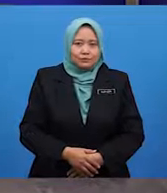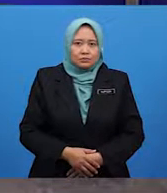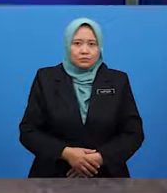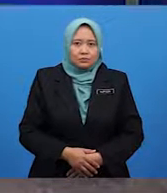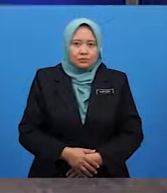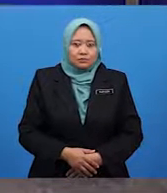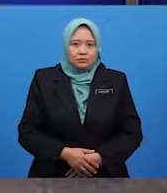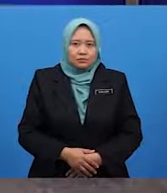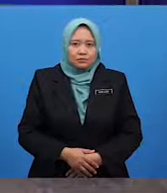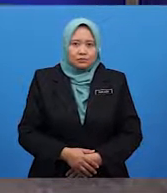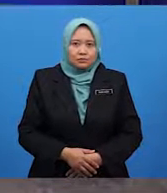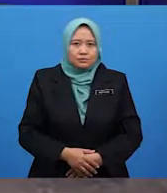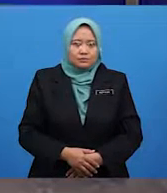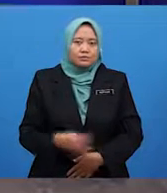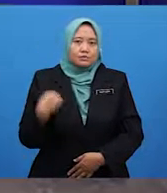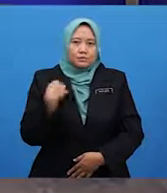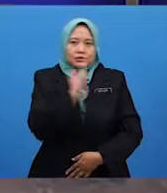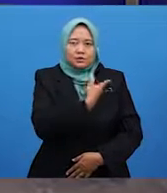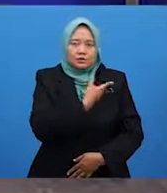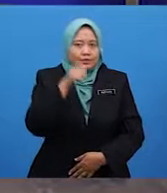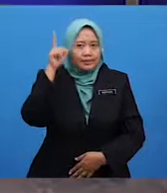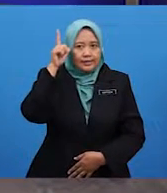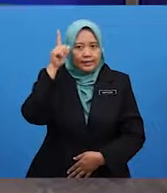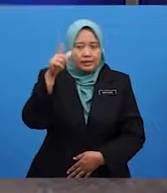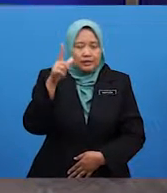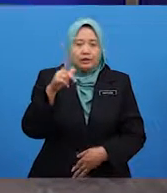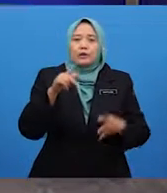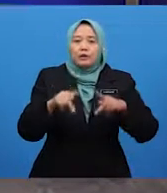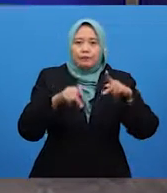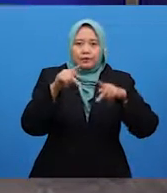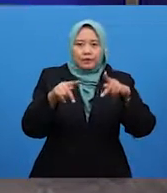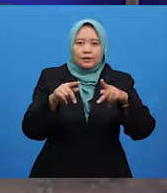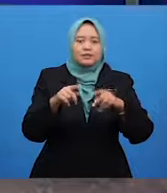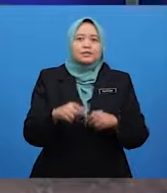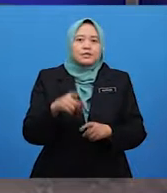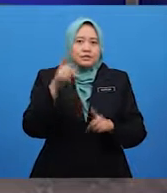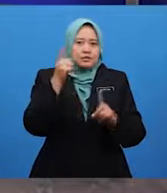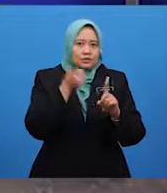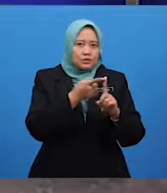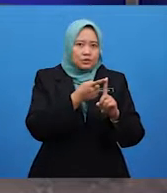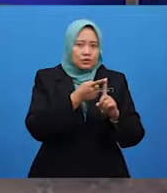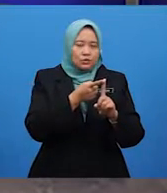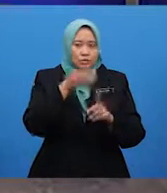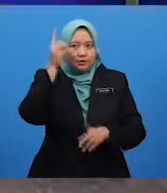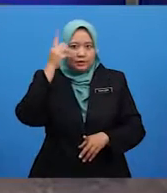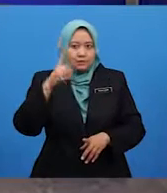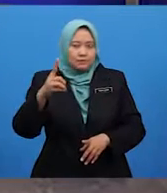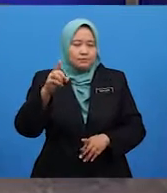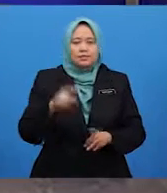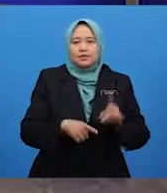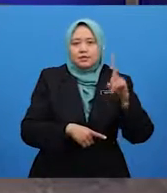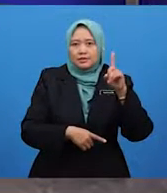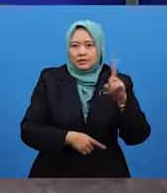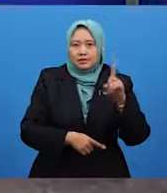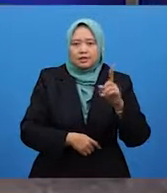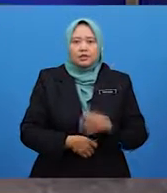satu bahagian ke satu bahagian. Betul. Di mana ketika ini fokus dilakukan secara berperingkat. Jadi kepada semua pelajar, ingat ya,